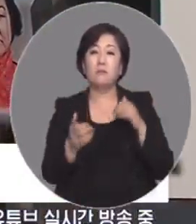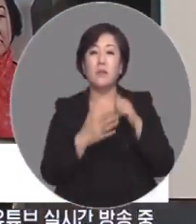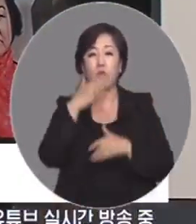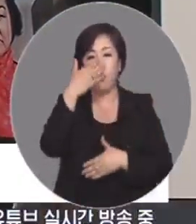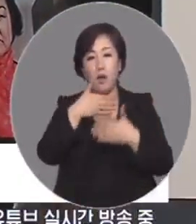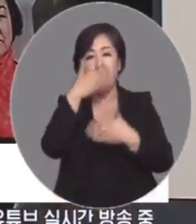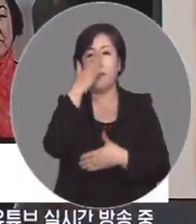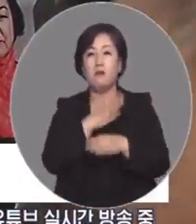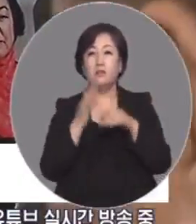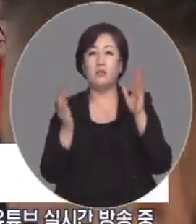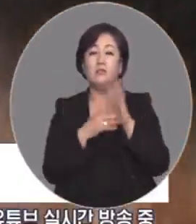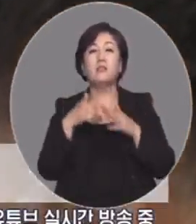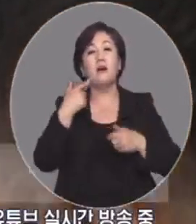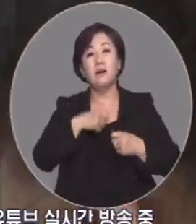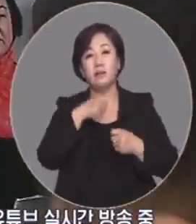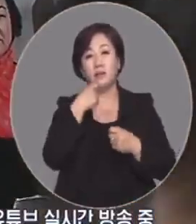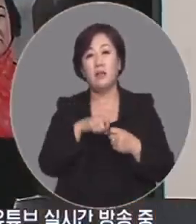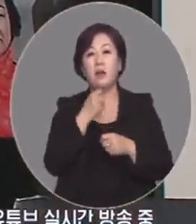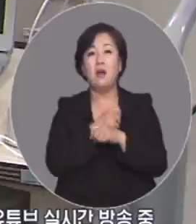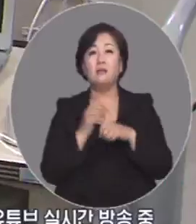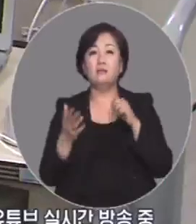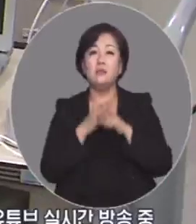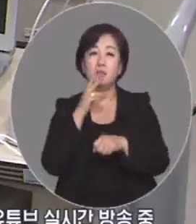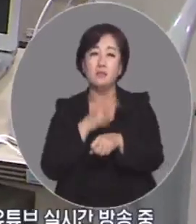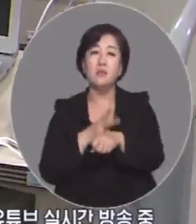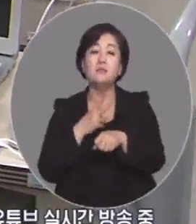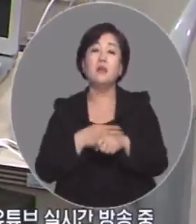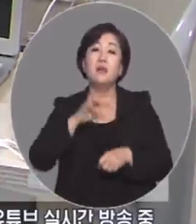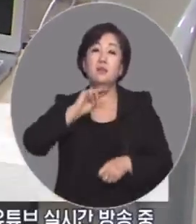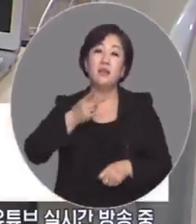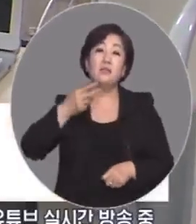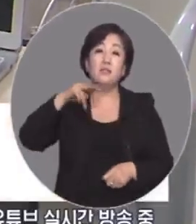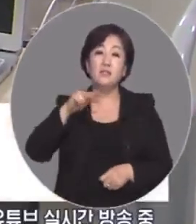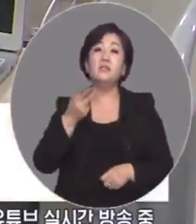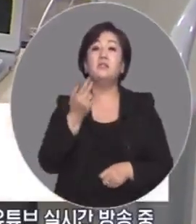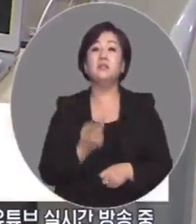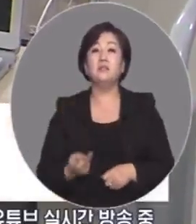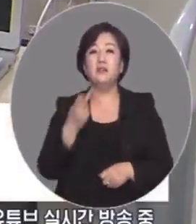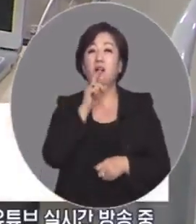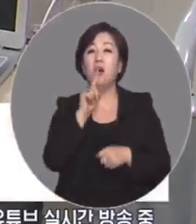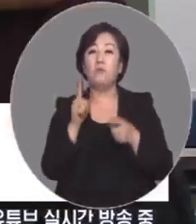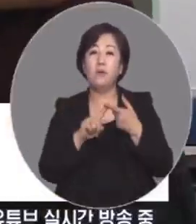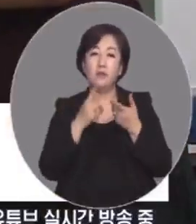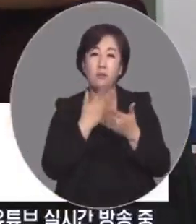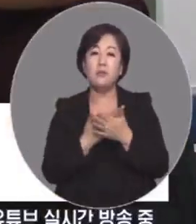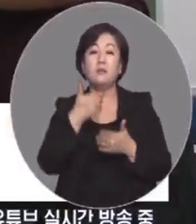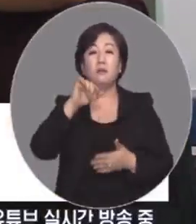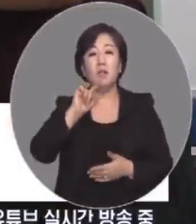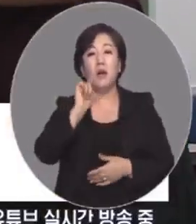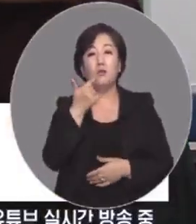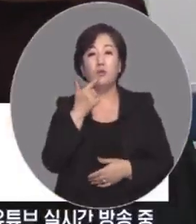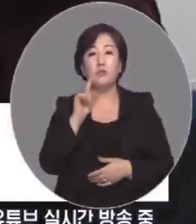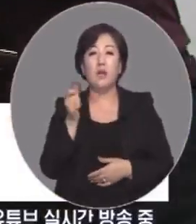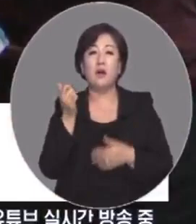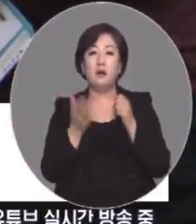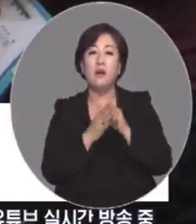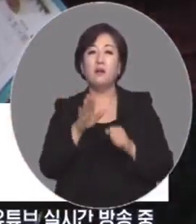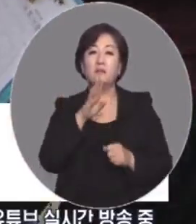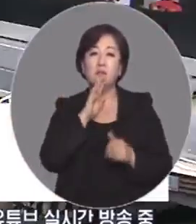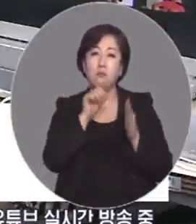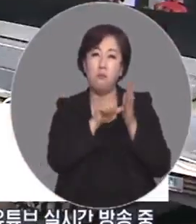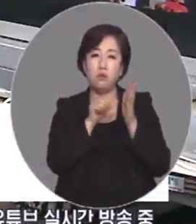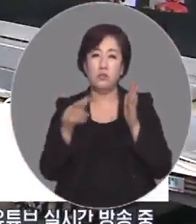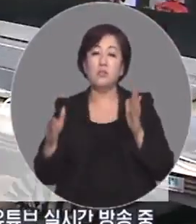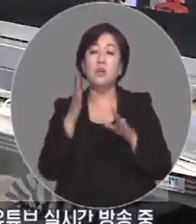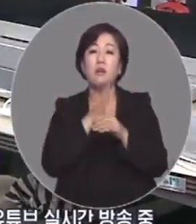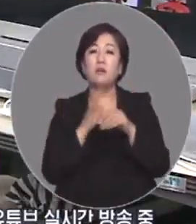비대면 수업을 하는 기타 강사. 패스형을 한번 가볼게. 나훈아가 멋지게 히트 친